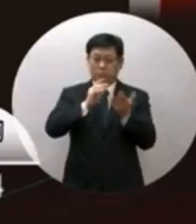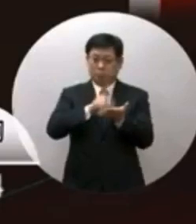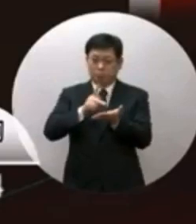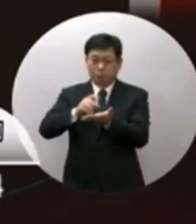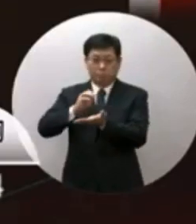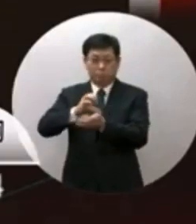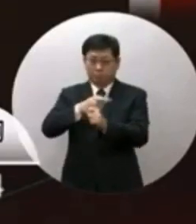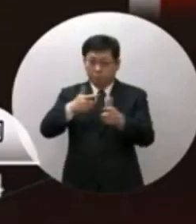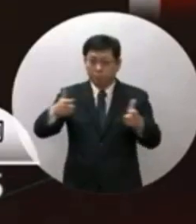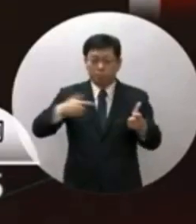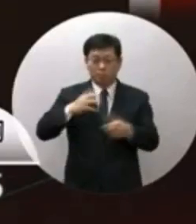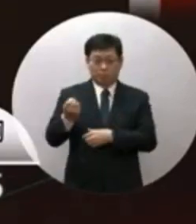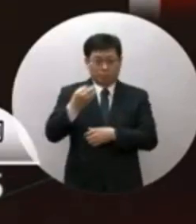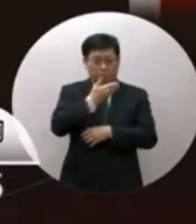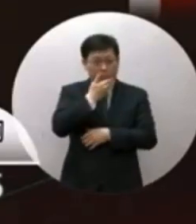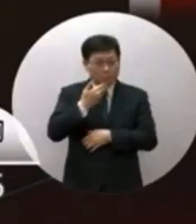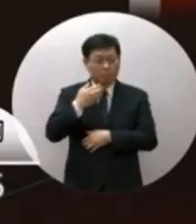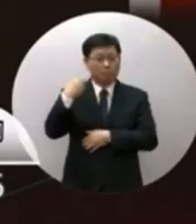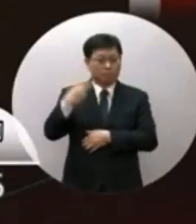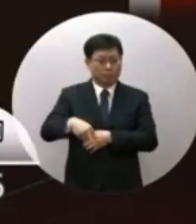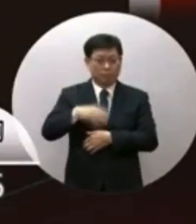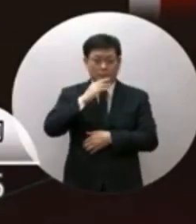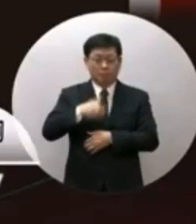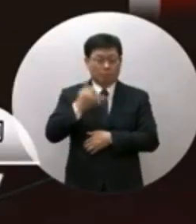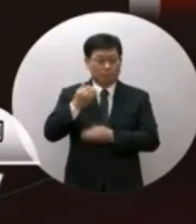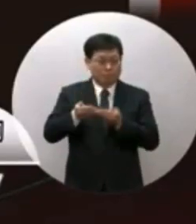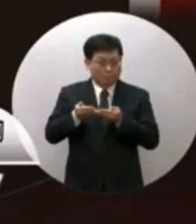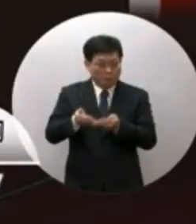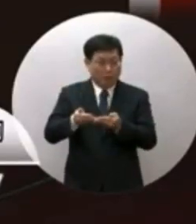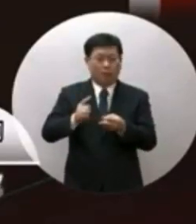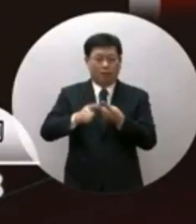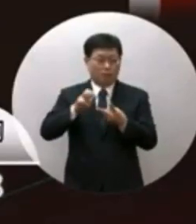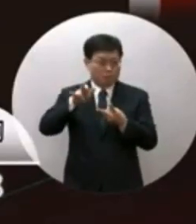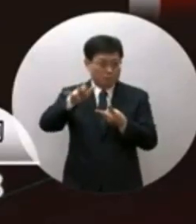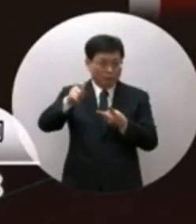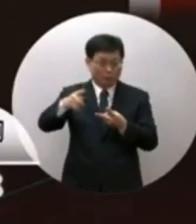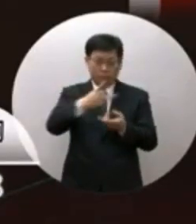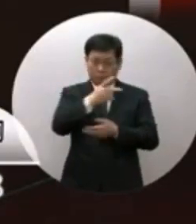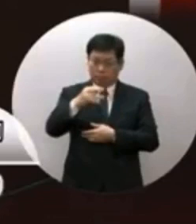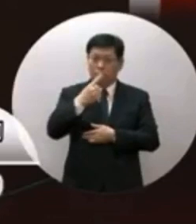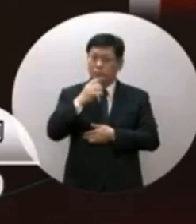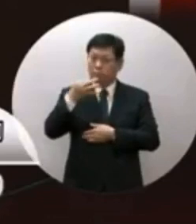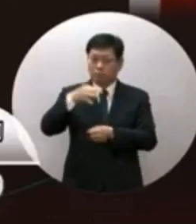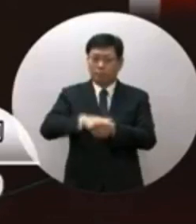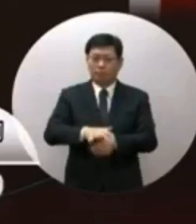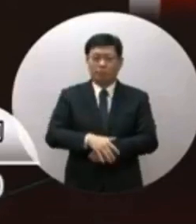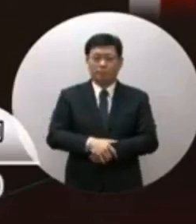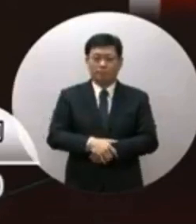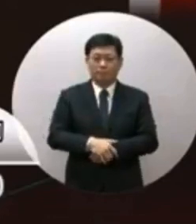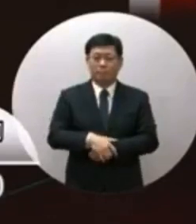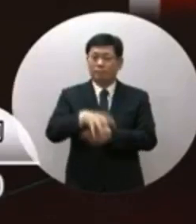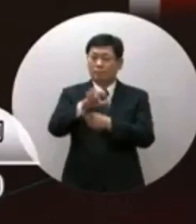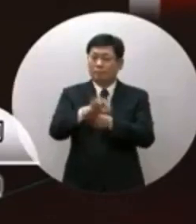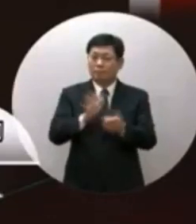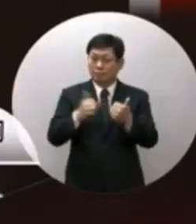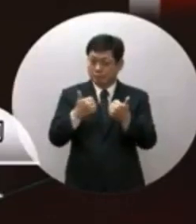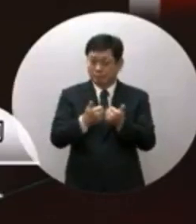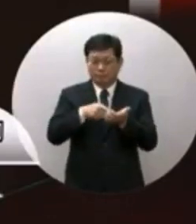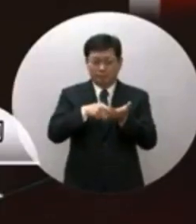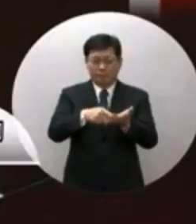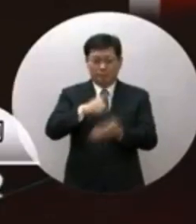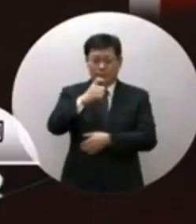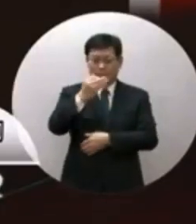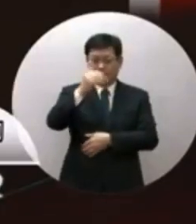用费、权利金等，以及办理海运及航空业者贷款利息补贴。农业委员会编